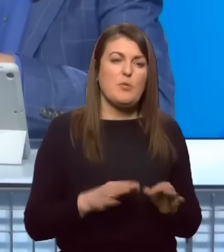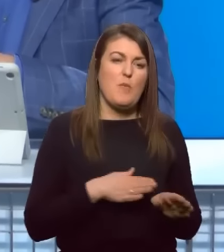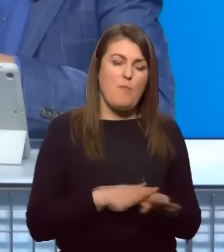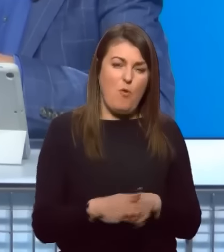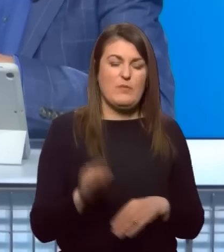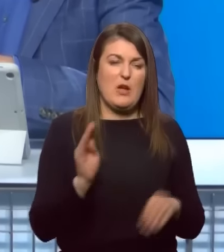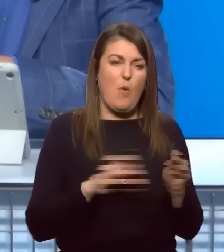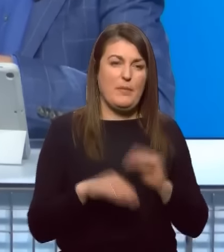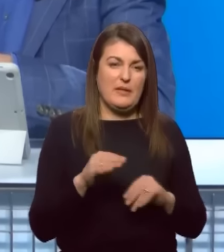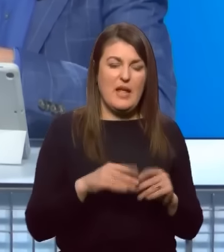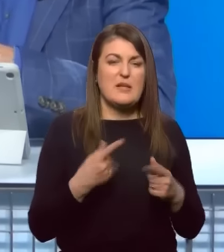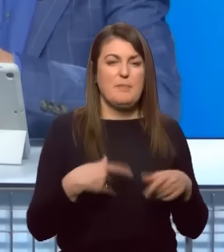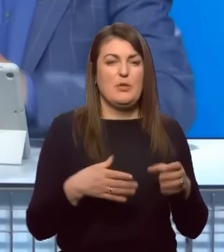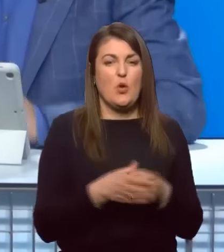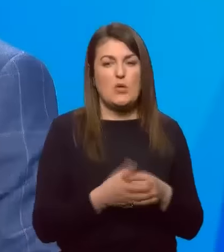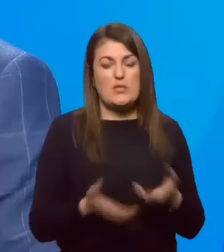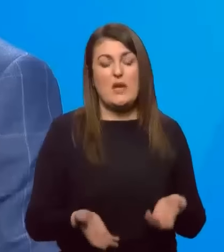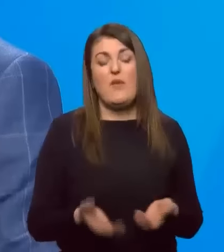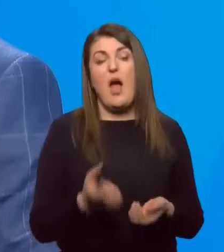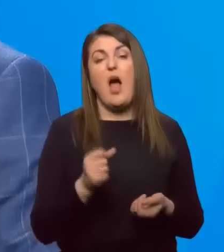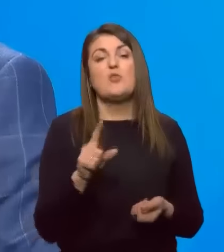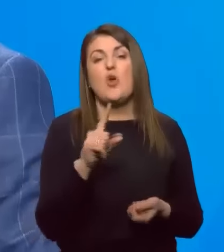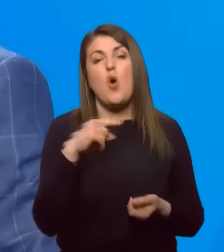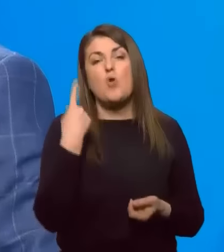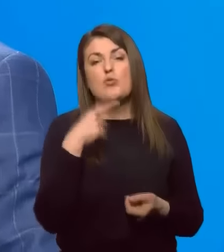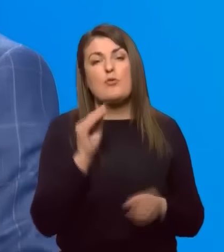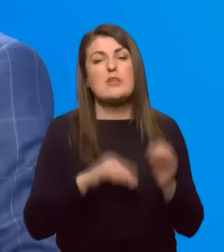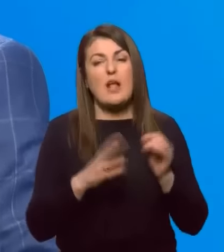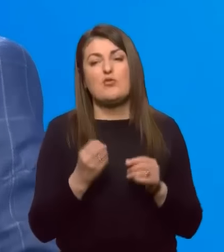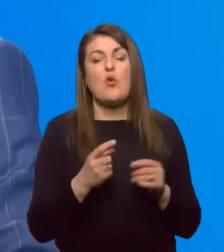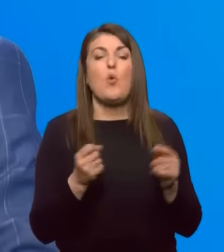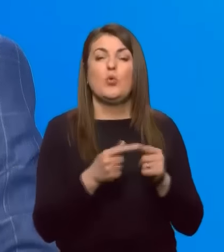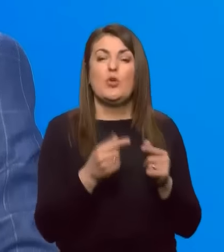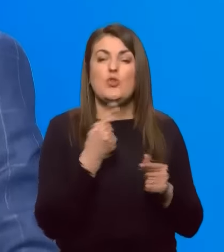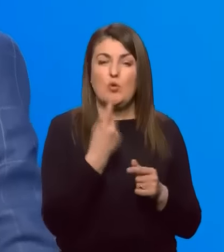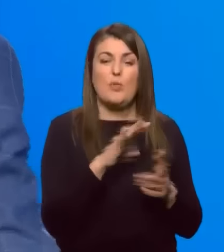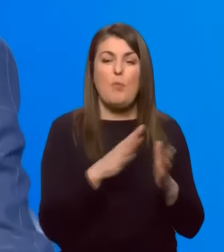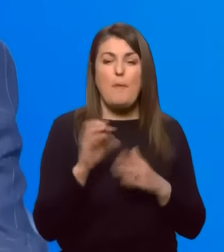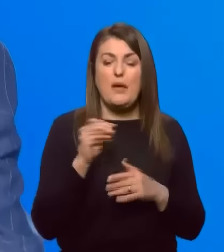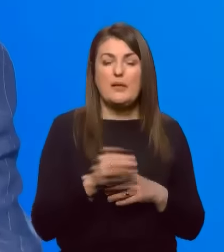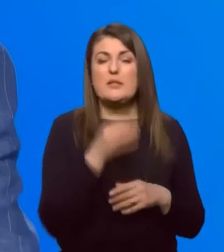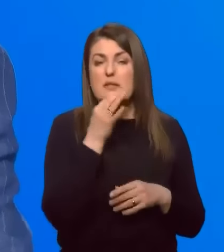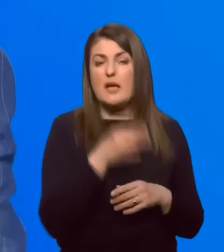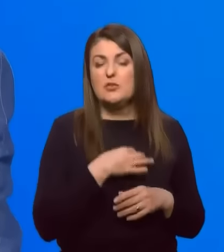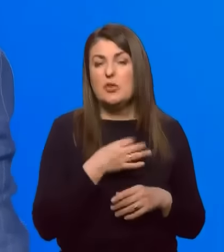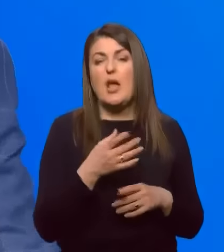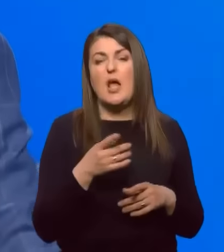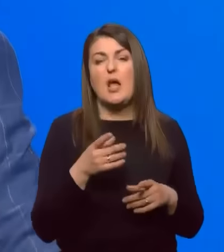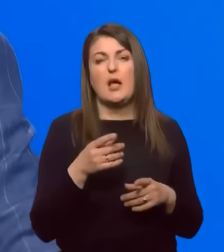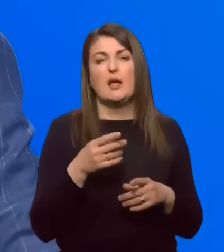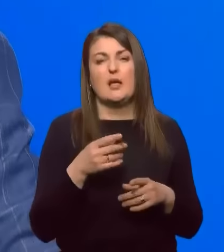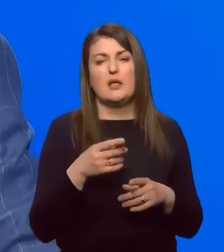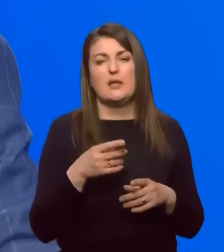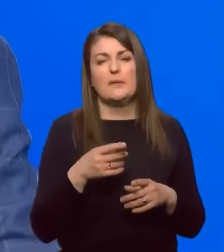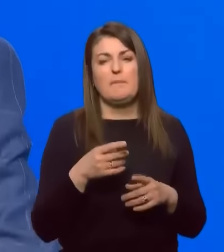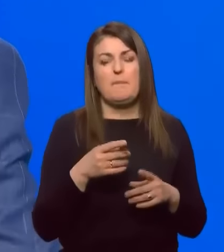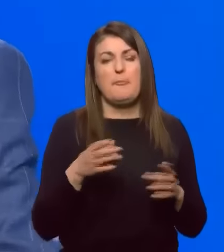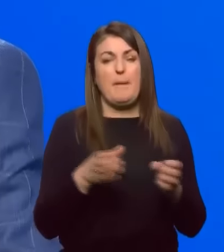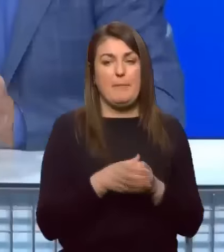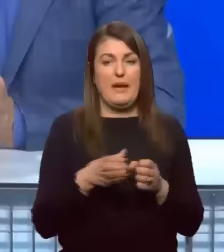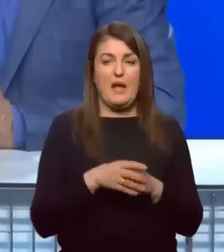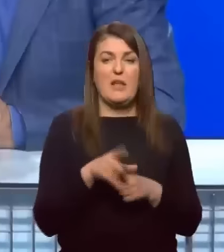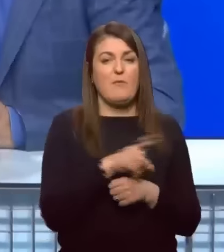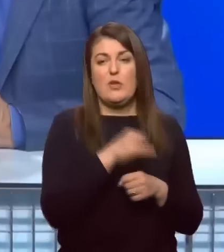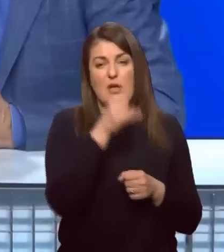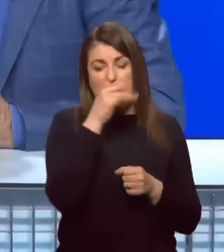штатна комплектація підрозділів. А от щодо особового складу ще хочу уточнити один момент. Скажімо, знову ж, ці бригади, вони